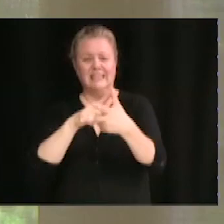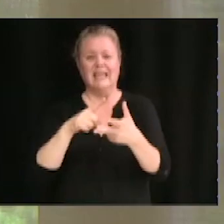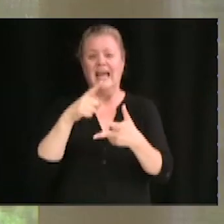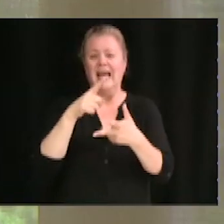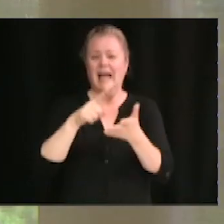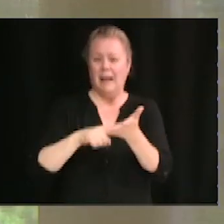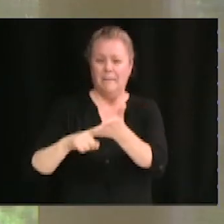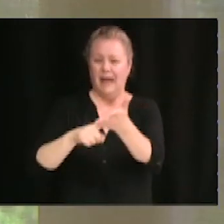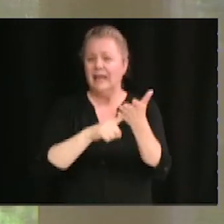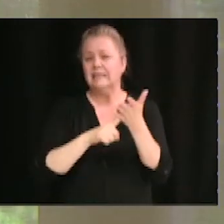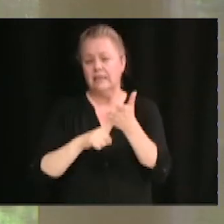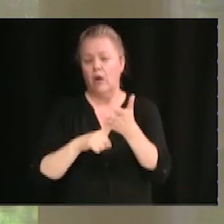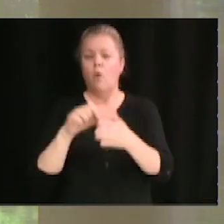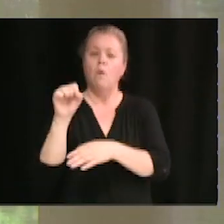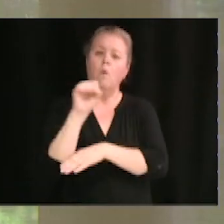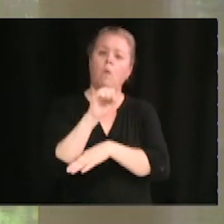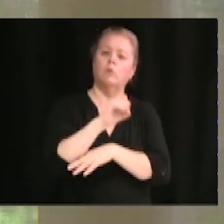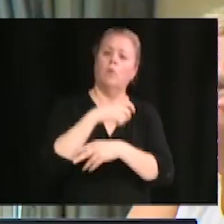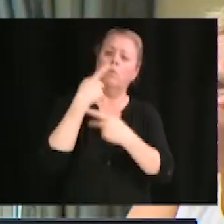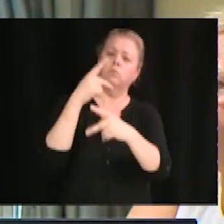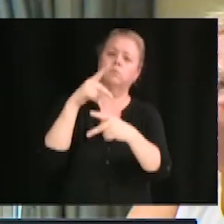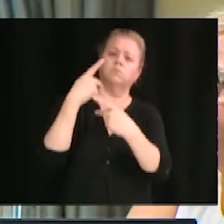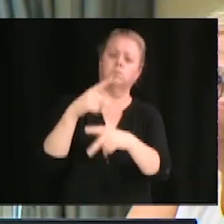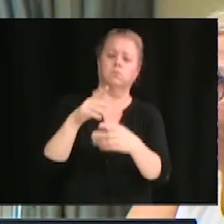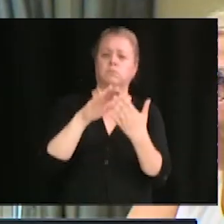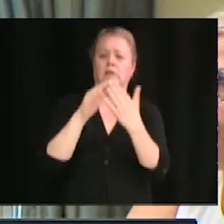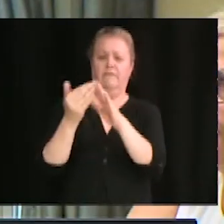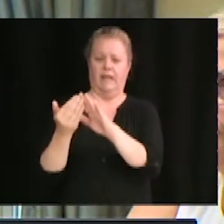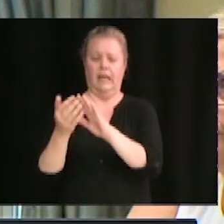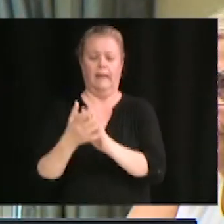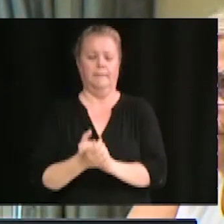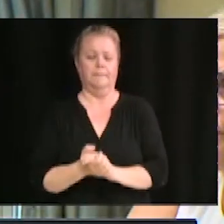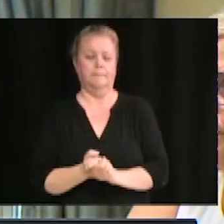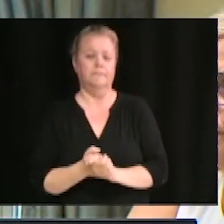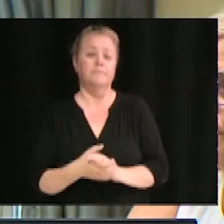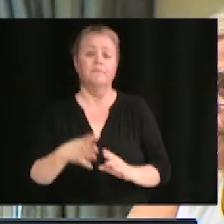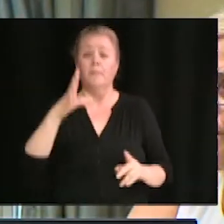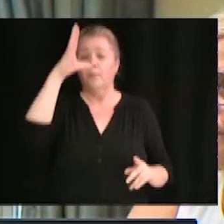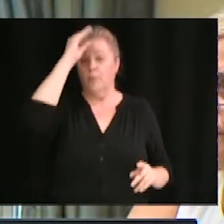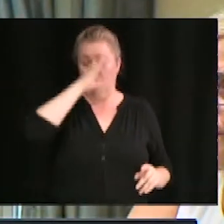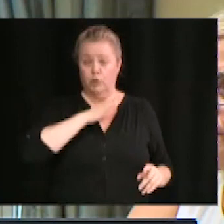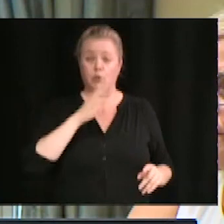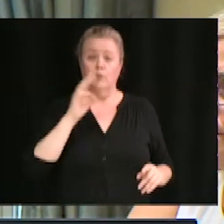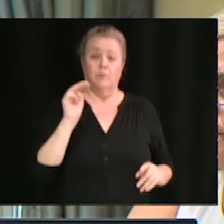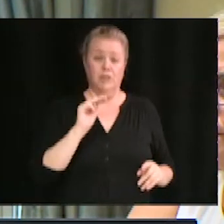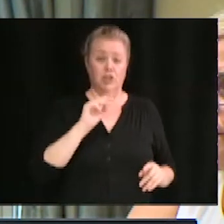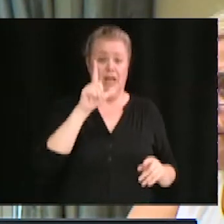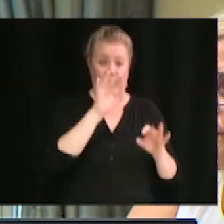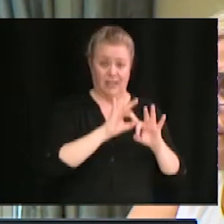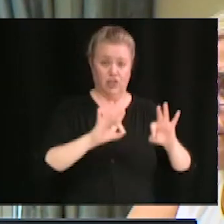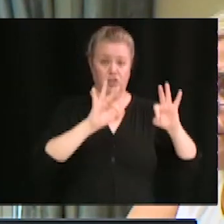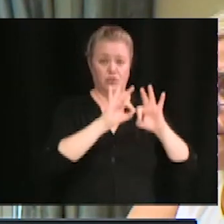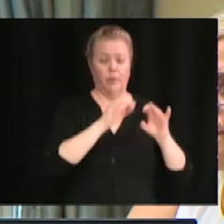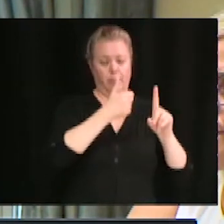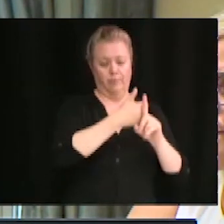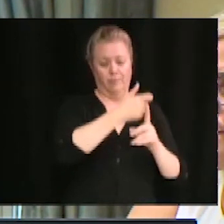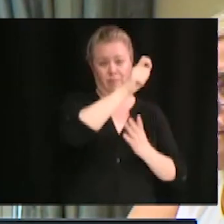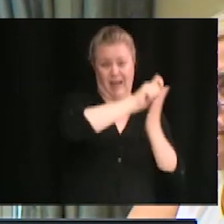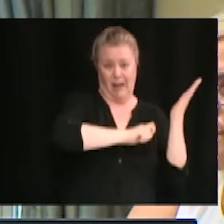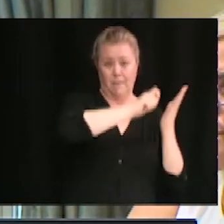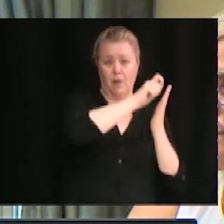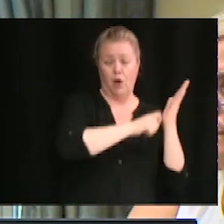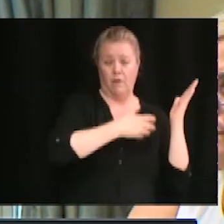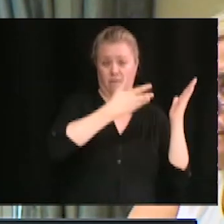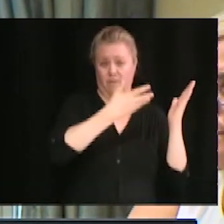véhicules de la municipalité. Il s'agit d'approuver le rapport de M. Michel Lachapelle et l'entente de service à intervenir entre le